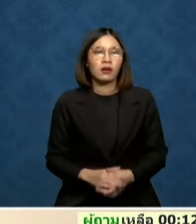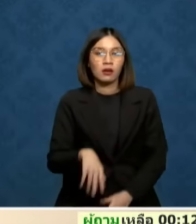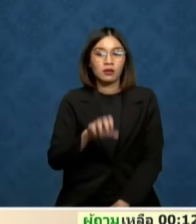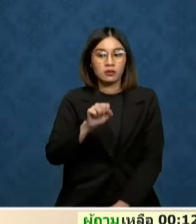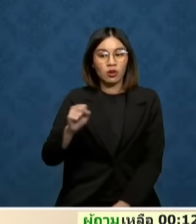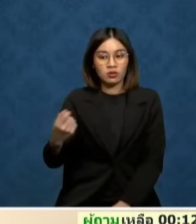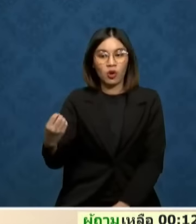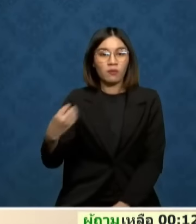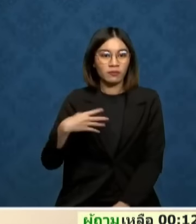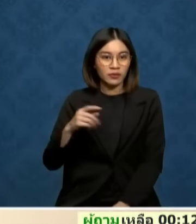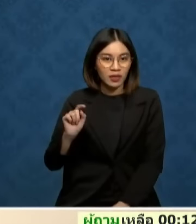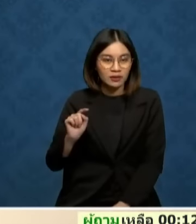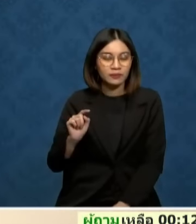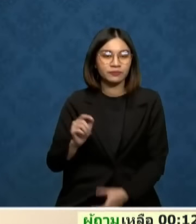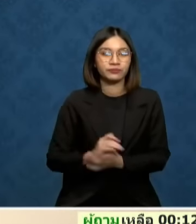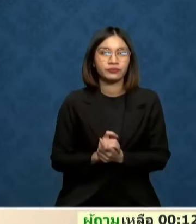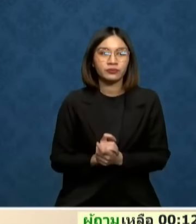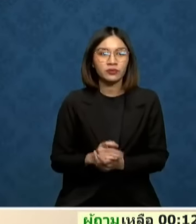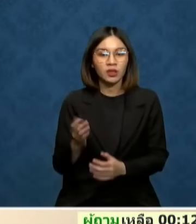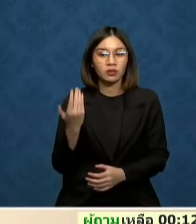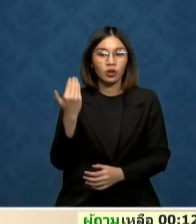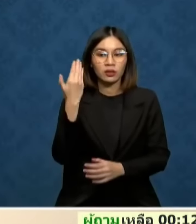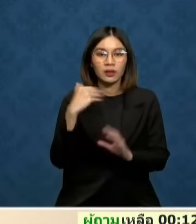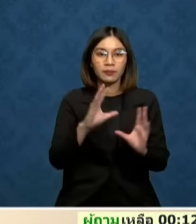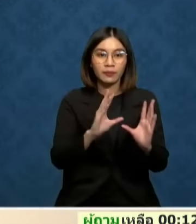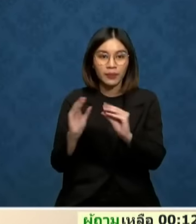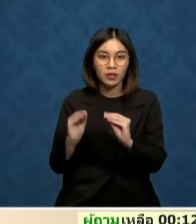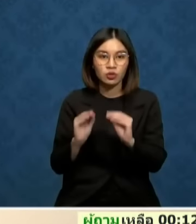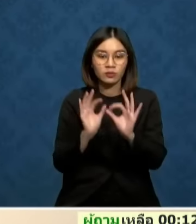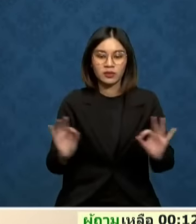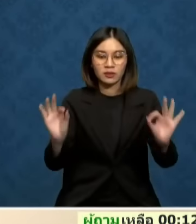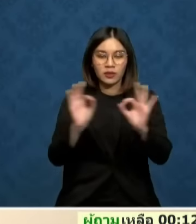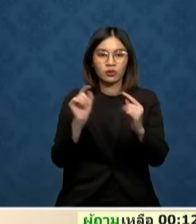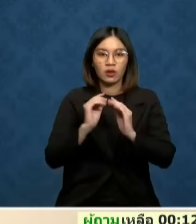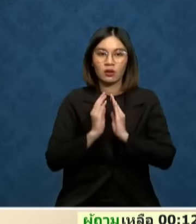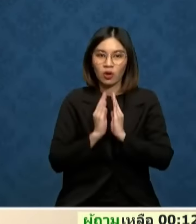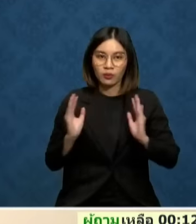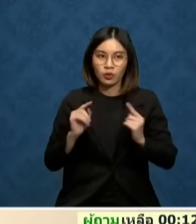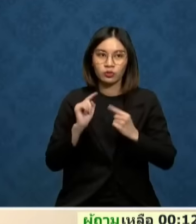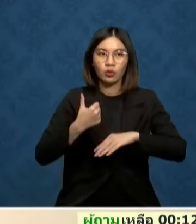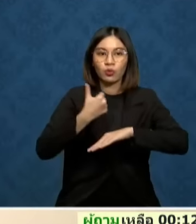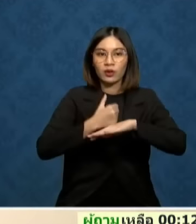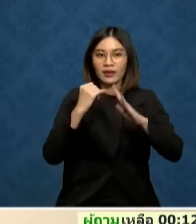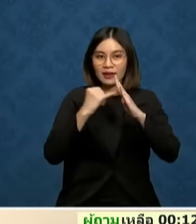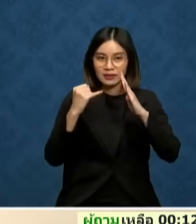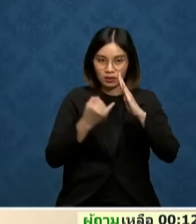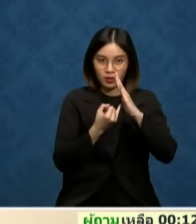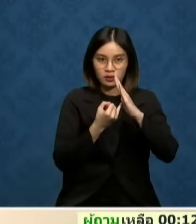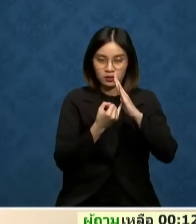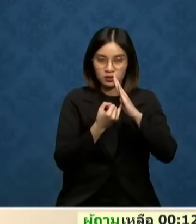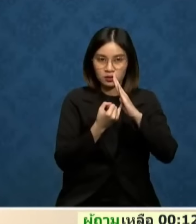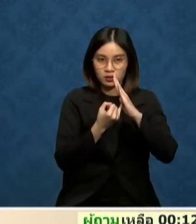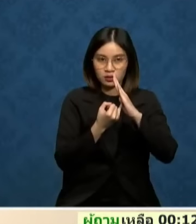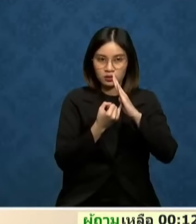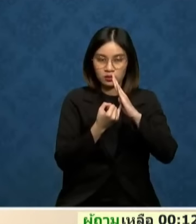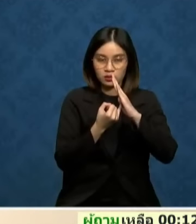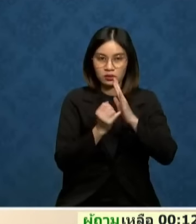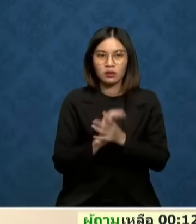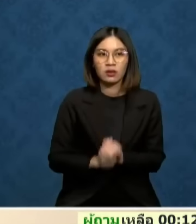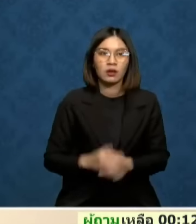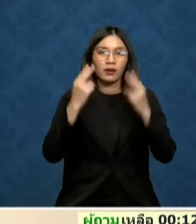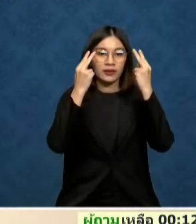เองท่านก็กรุณานะคะตอนที่มีการประชุมโดยเฉพาะอย่างยิ่งนะคะขอบคุณไปยังท่านผู้ว่าราชการจังหวัดนะคะท่านแล้